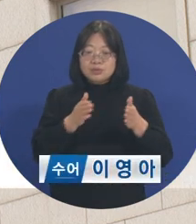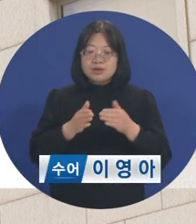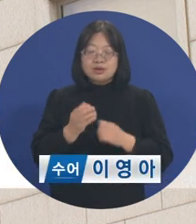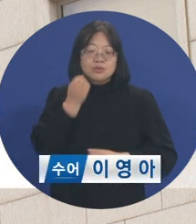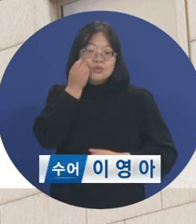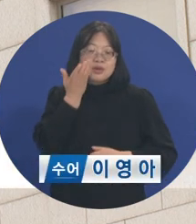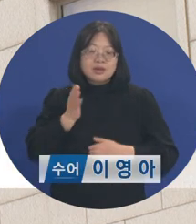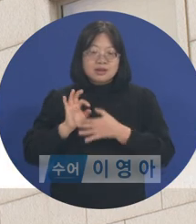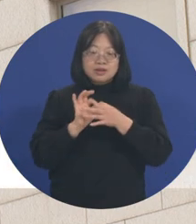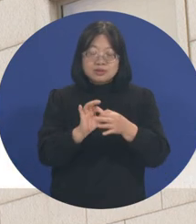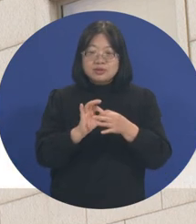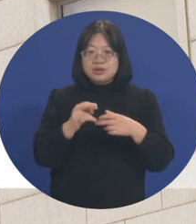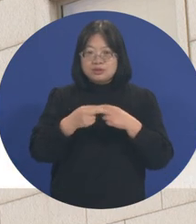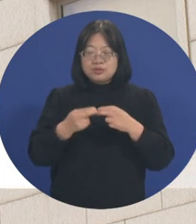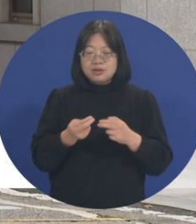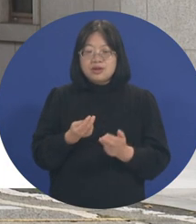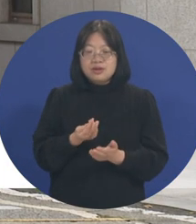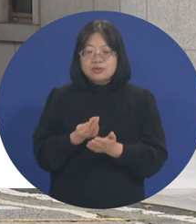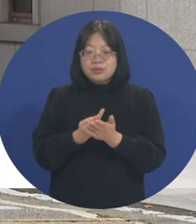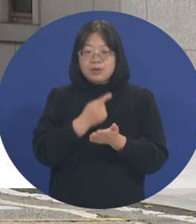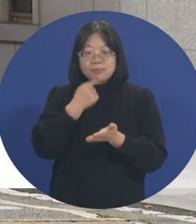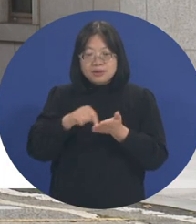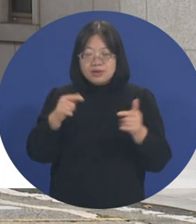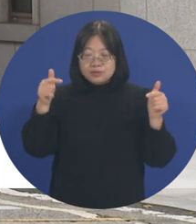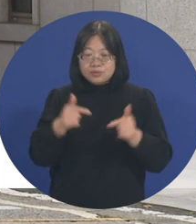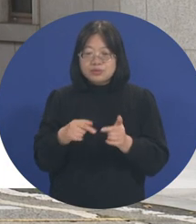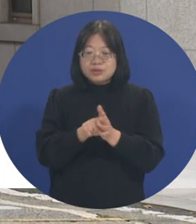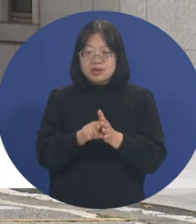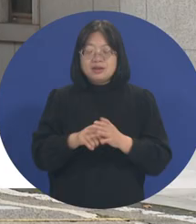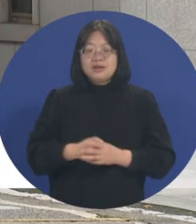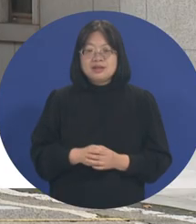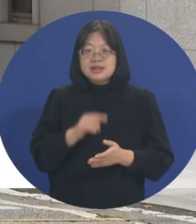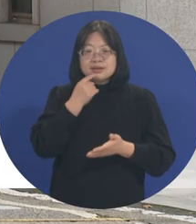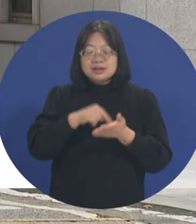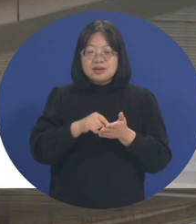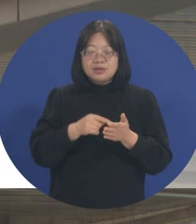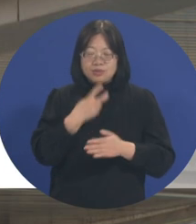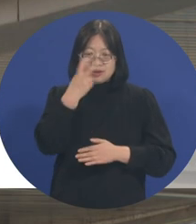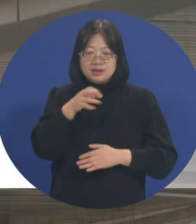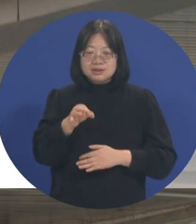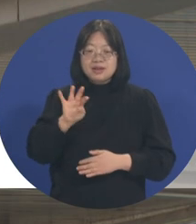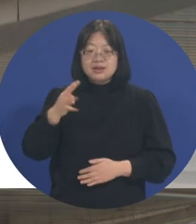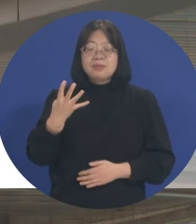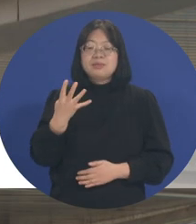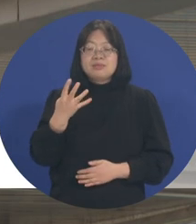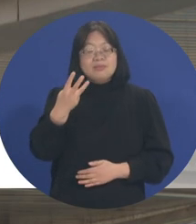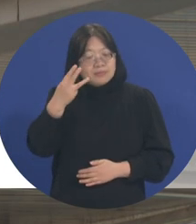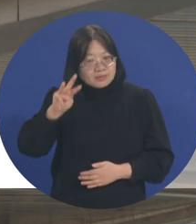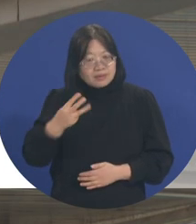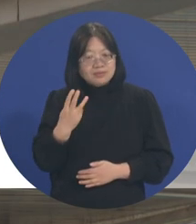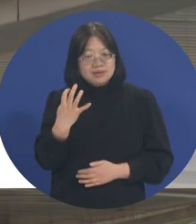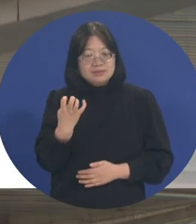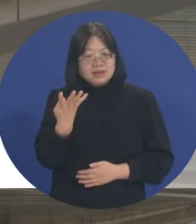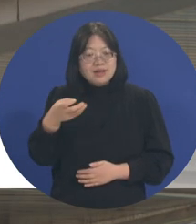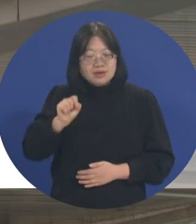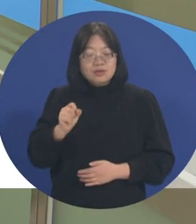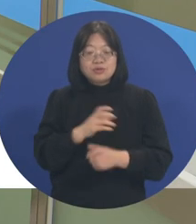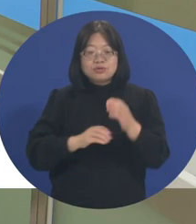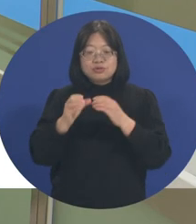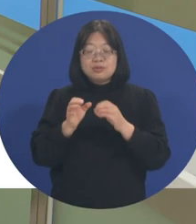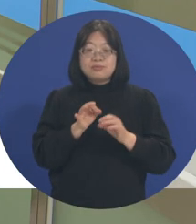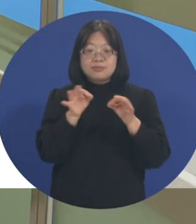경기도가 9개월째 지속되고 있는 의료 공백을 최소화하기 위해 재난 관리기금 344억 원을 추가